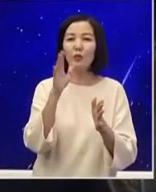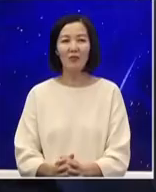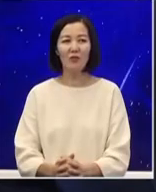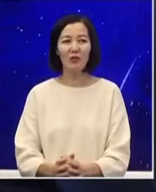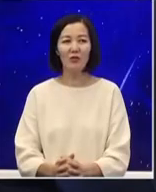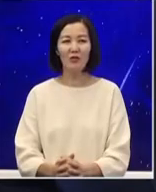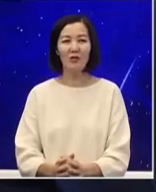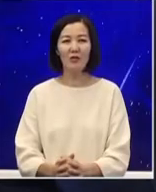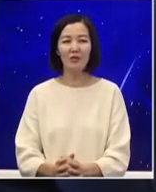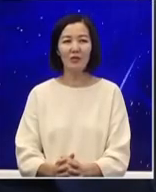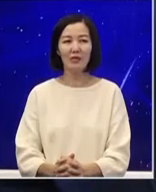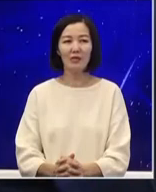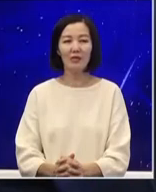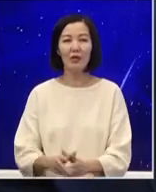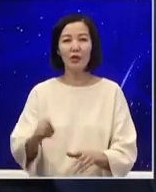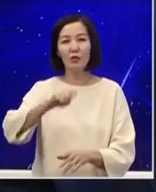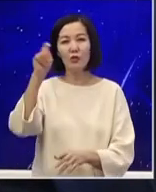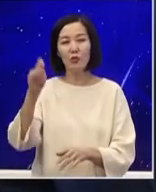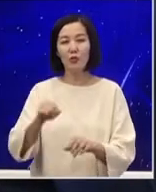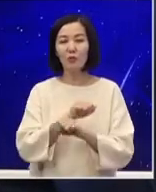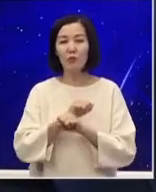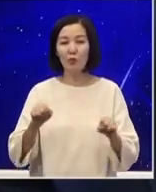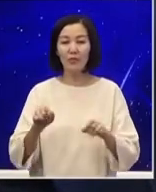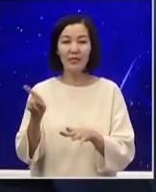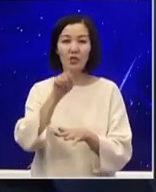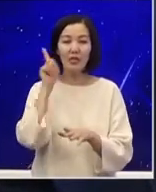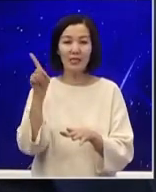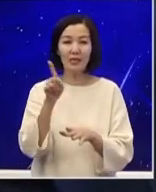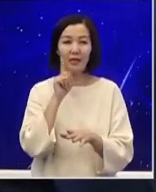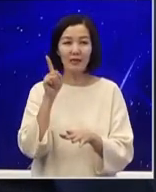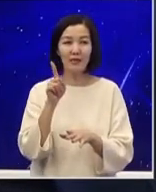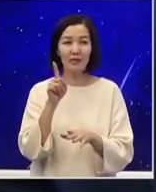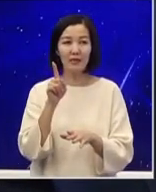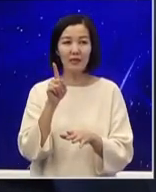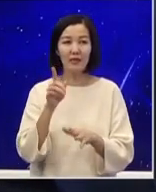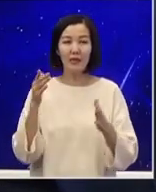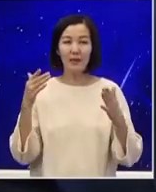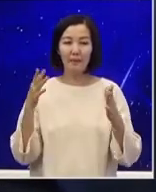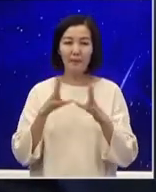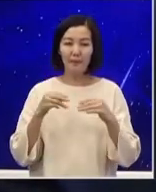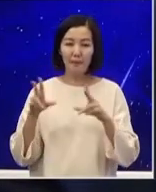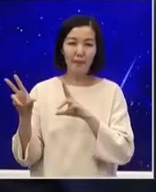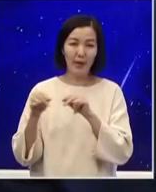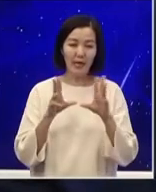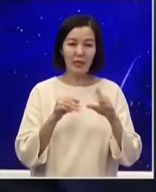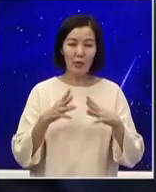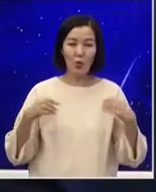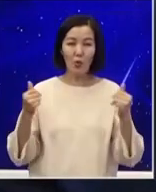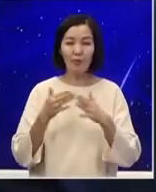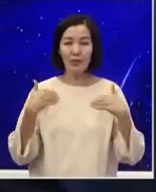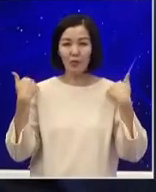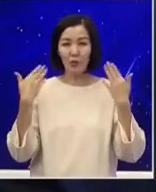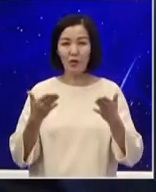отыр. Одан бұлай соғыс болмасын, жастарға келе жатқан жастарға бақытты заман болсын. Осының